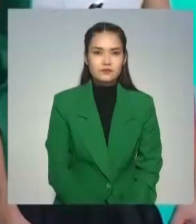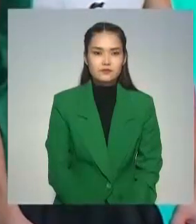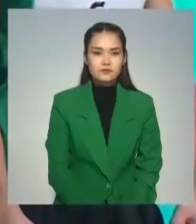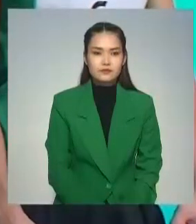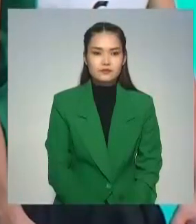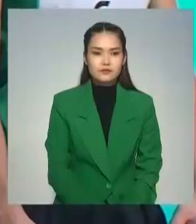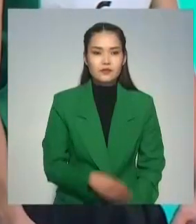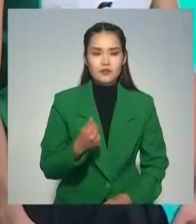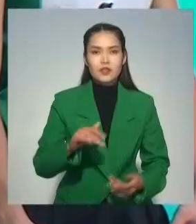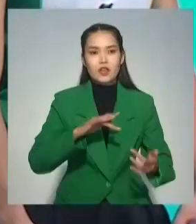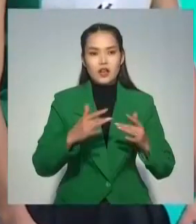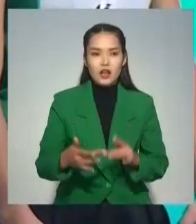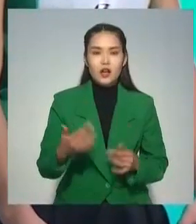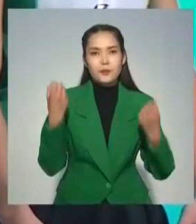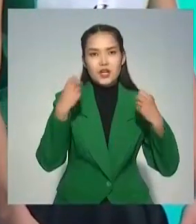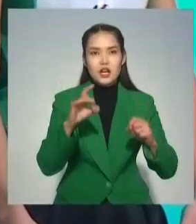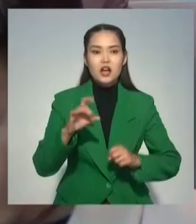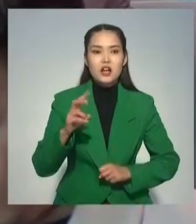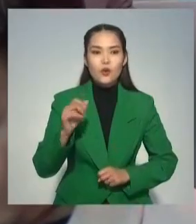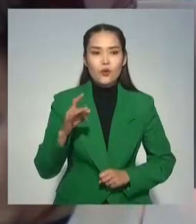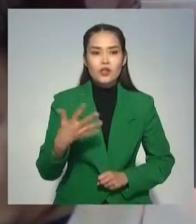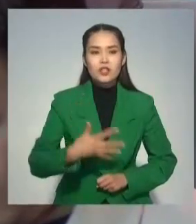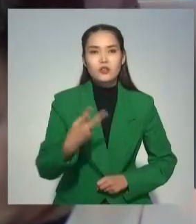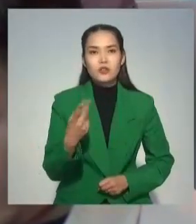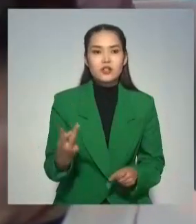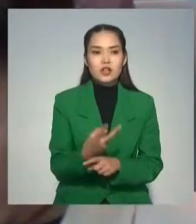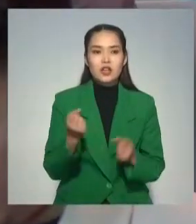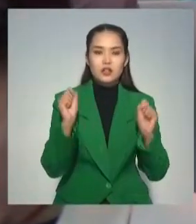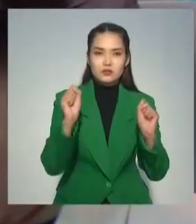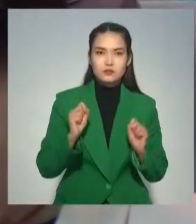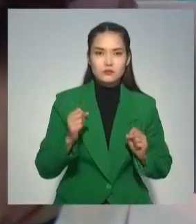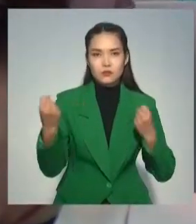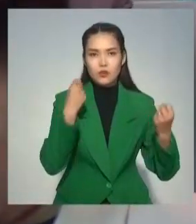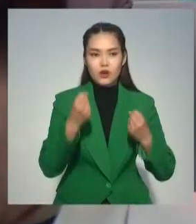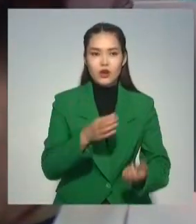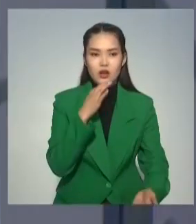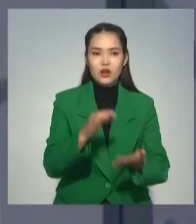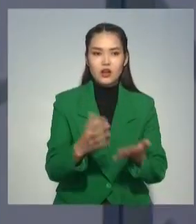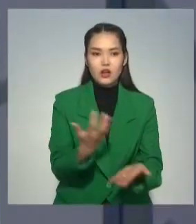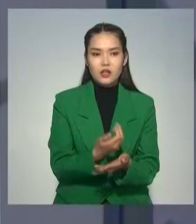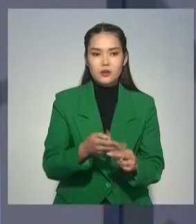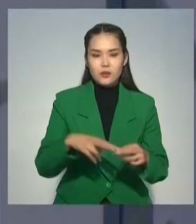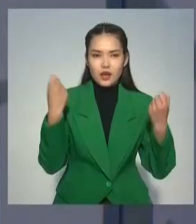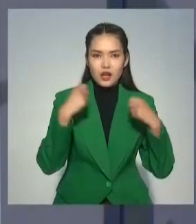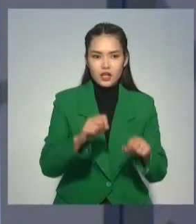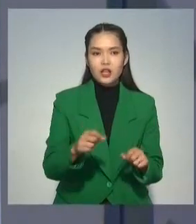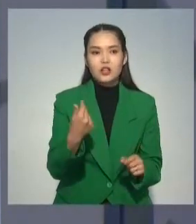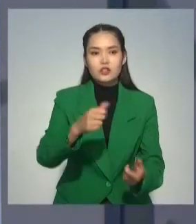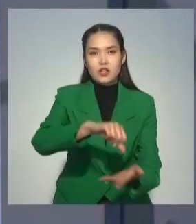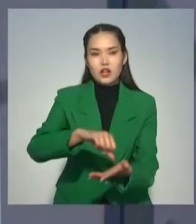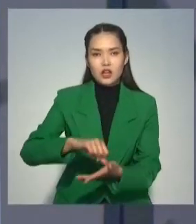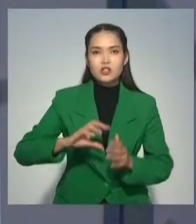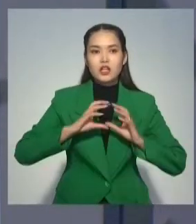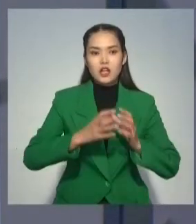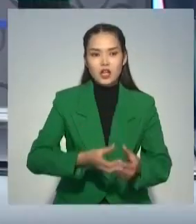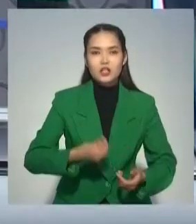Ал әлемдік рекордты турникке 52 рет тартылған тараздық Евгений Нам жаңартты. Гранд-финалдың жеңімпаздары стрит-воркаут бойынша әлем